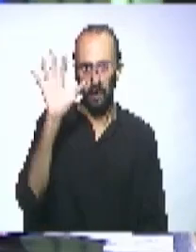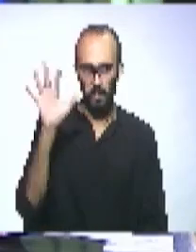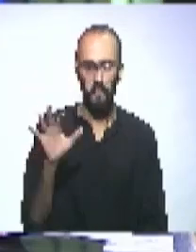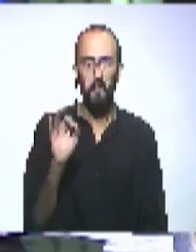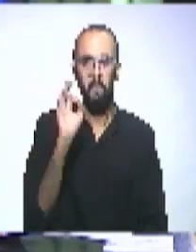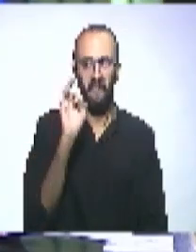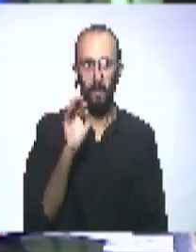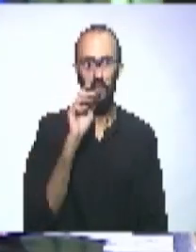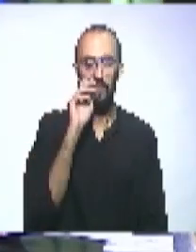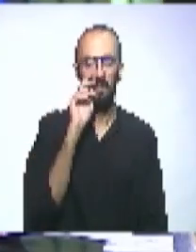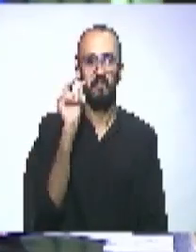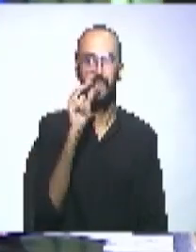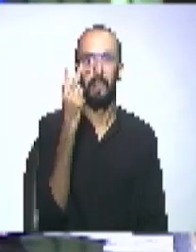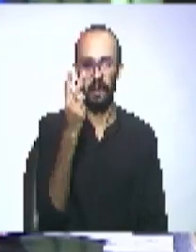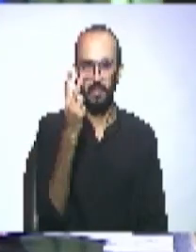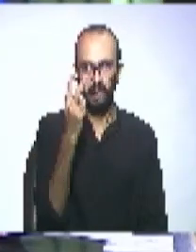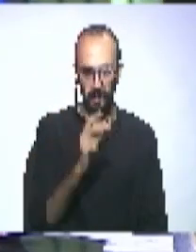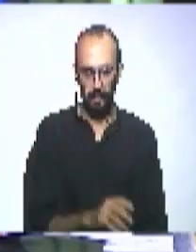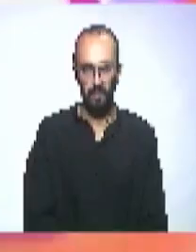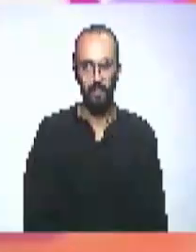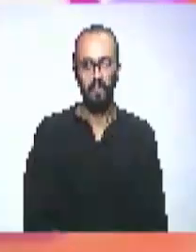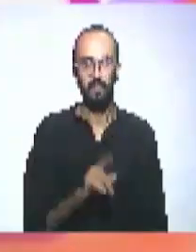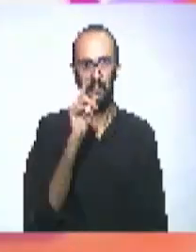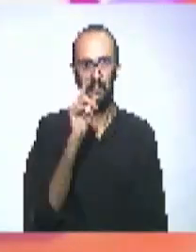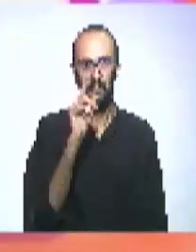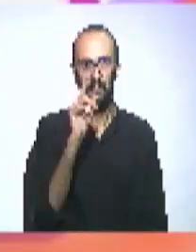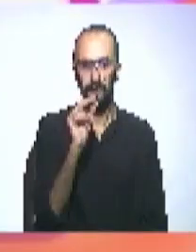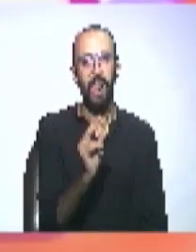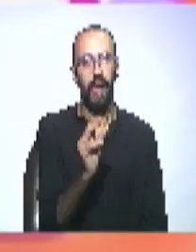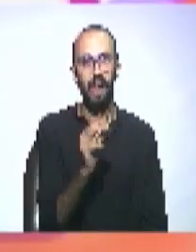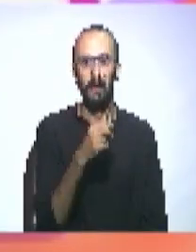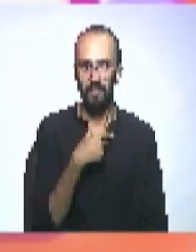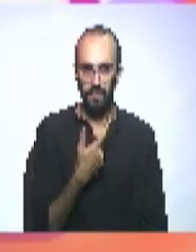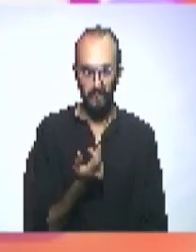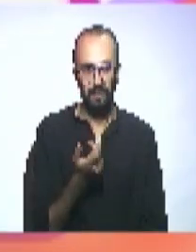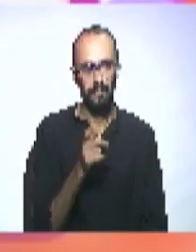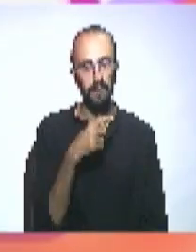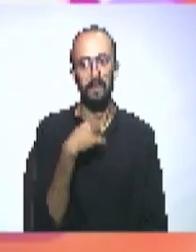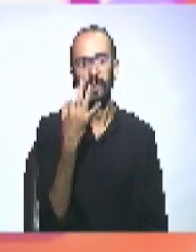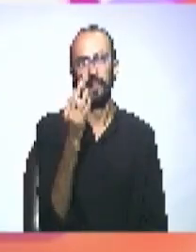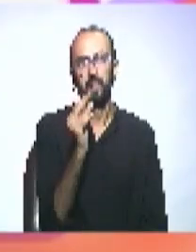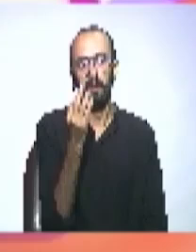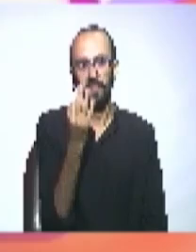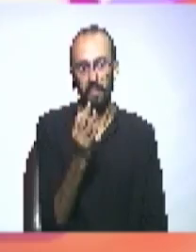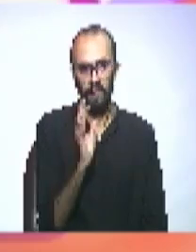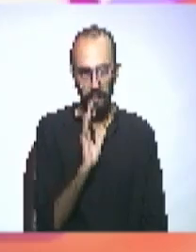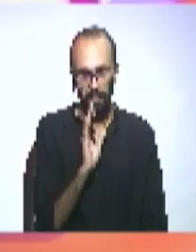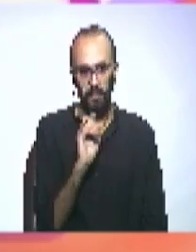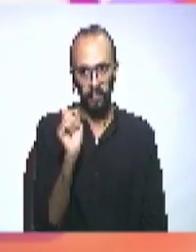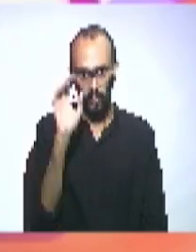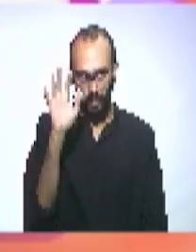ان المقادير بالطين، بس هو البيض ده صغير الصراحة يعني، فانا قلت اخد ثلاثة.